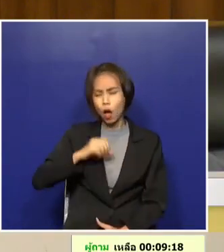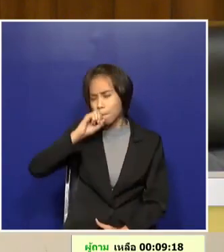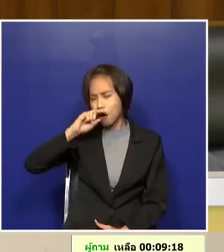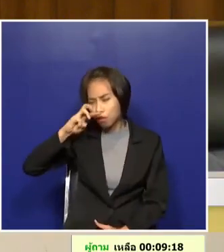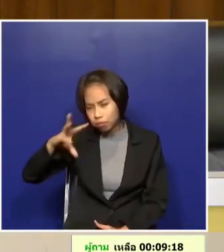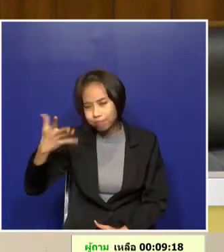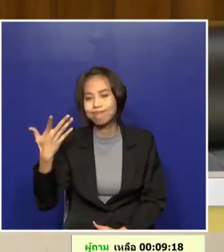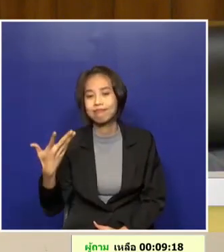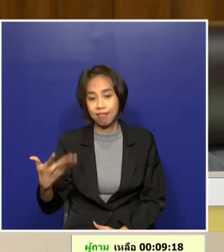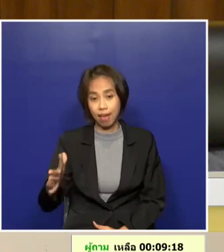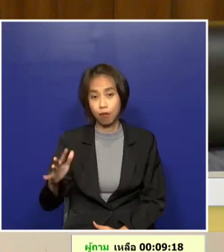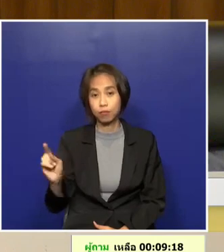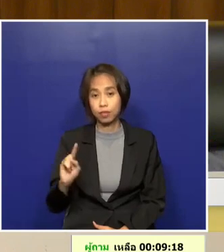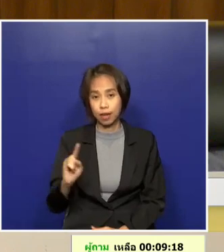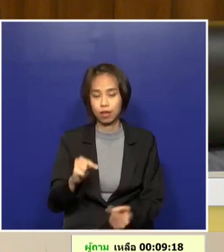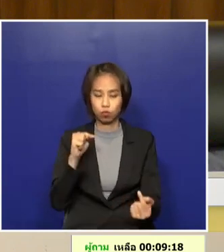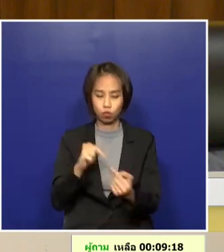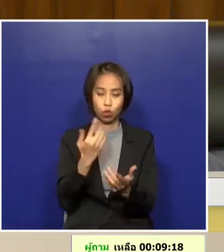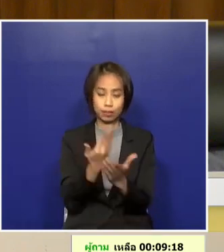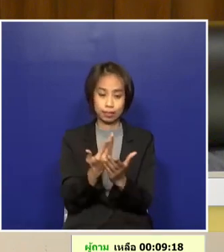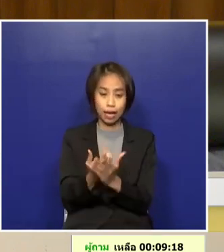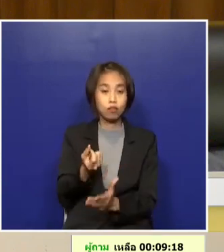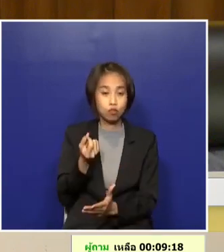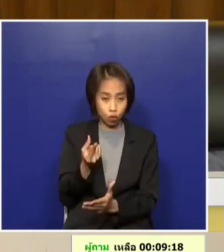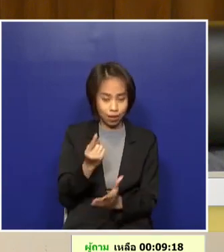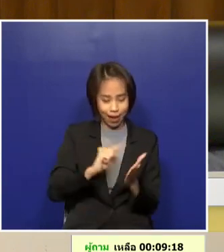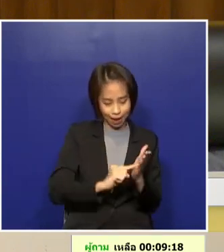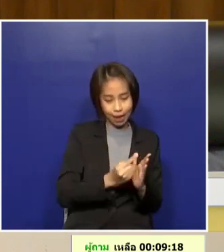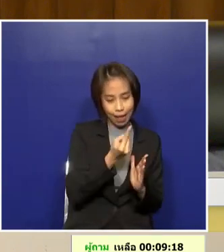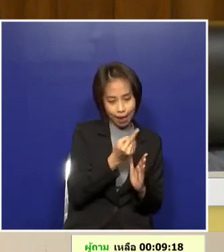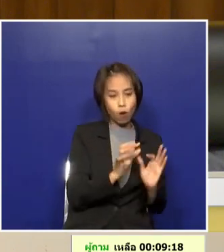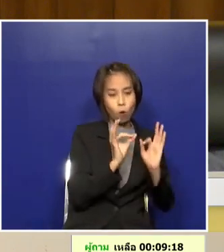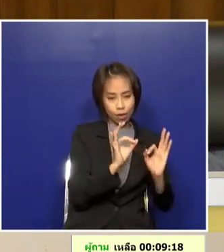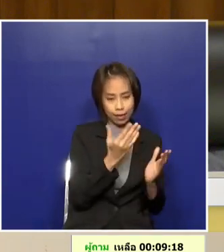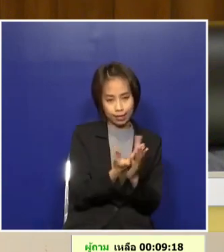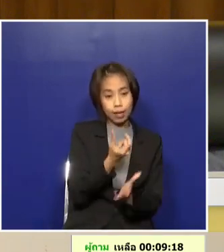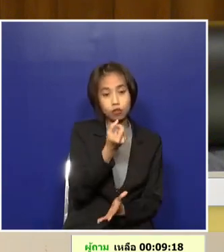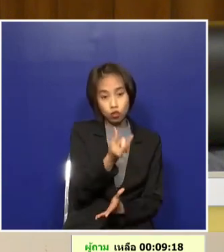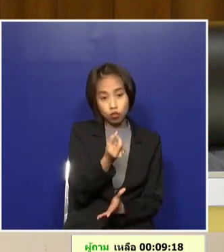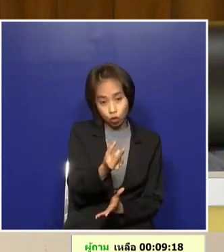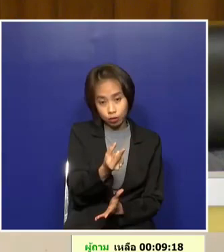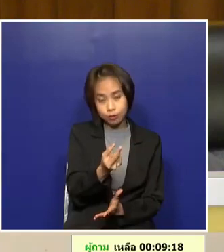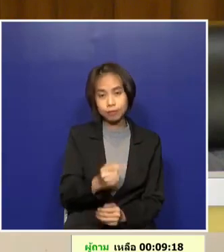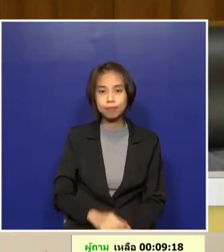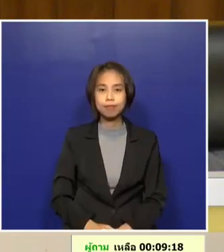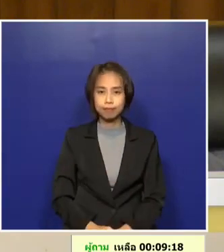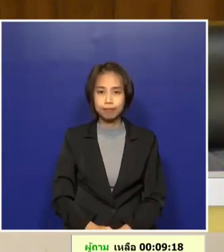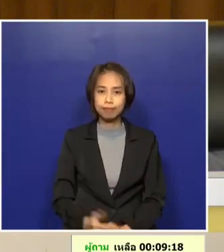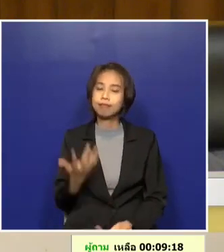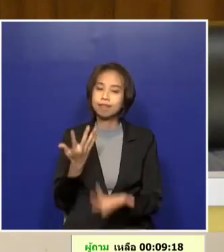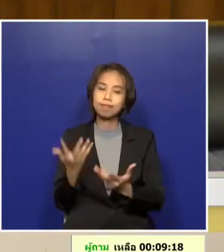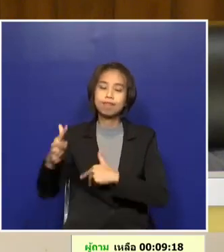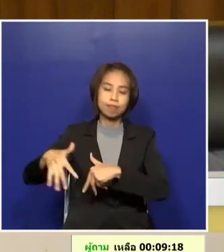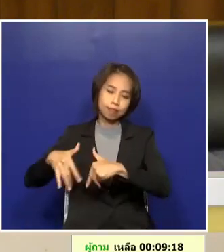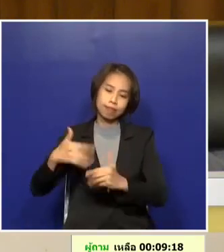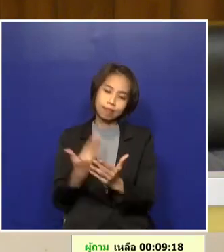าในเรื่องของการใช้เงินสดในรอบแรกนั้นโอเคก็เป็นการจ่ายเป็นเงินสดแล้วก็แล้วแต่การประชาชนจะนำไป